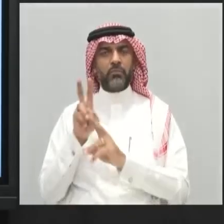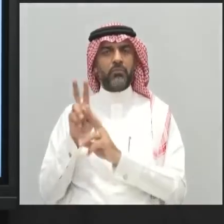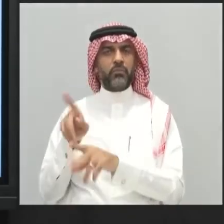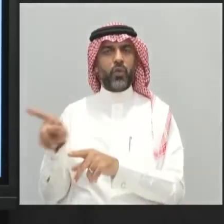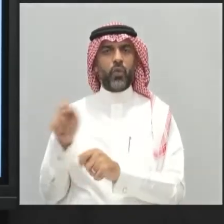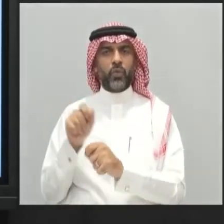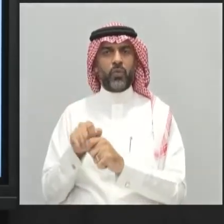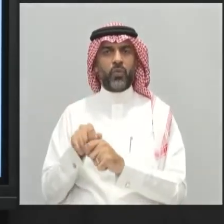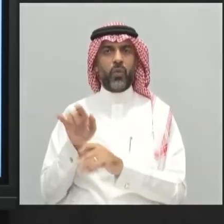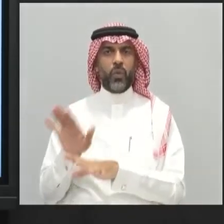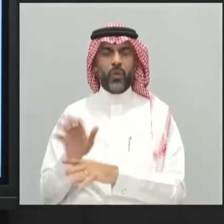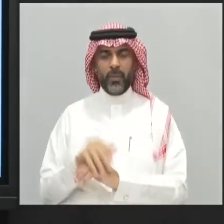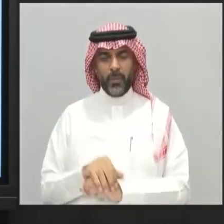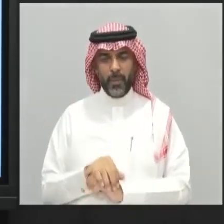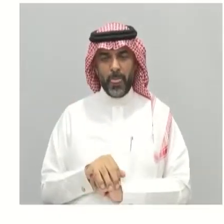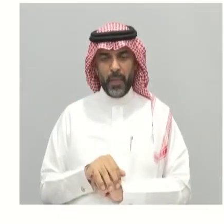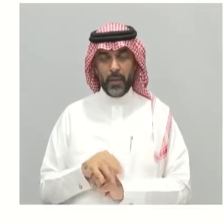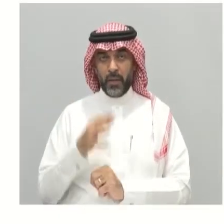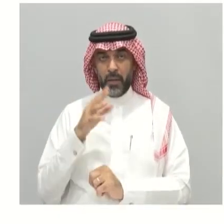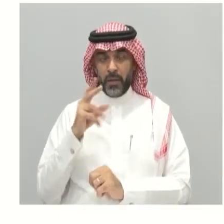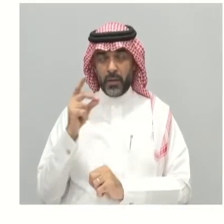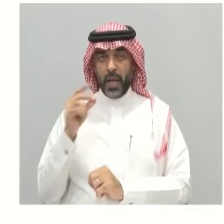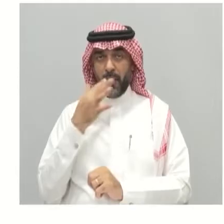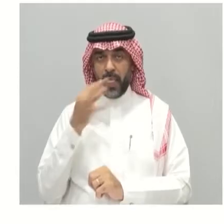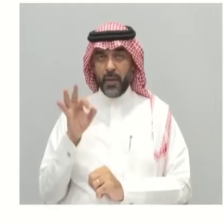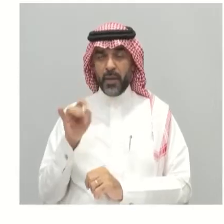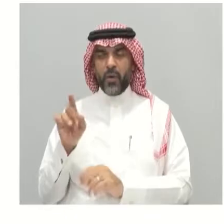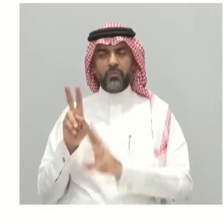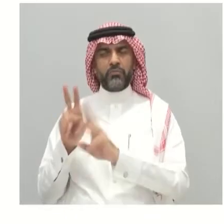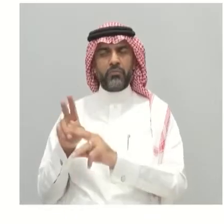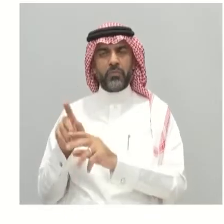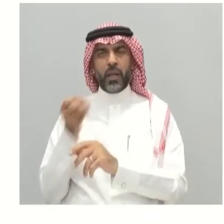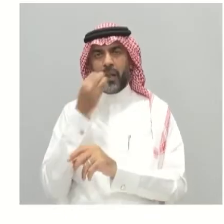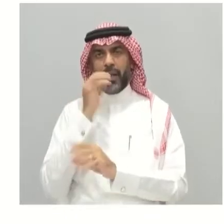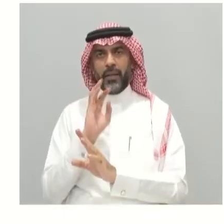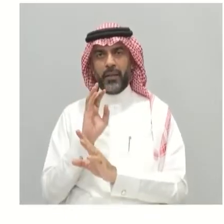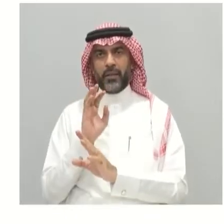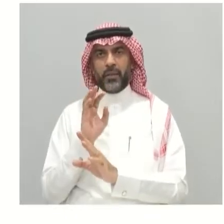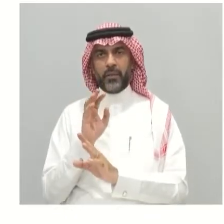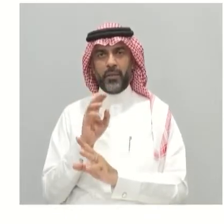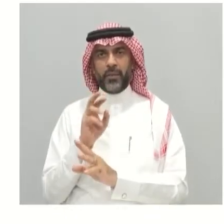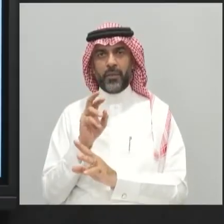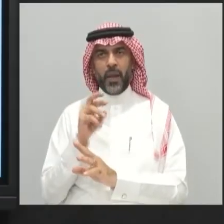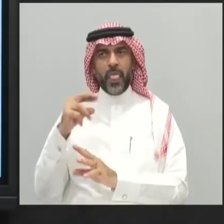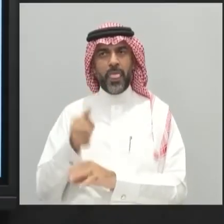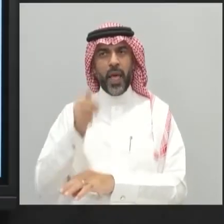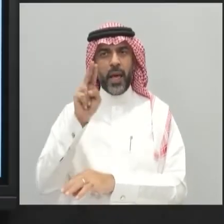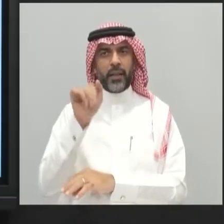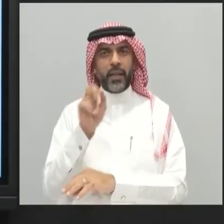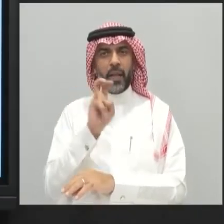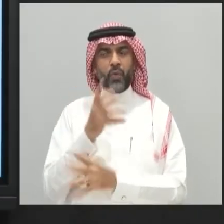ان معظم الطحالب الذهبيه ذاتيه ماذا التغذيه ماذا نقصد بتاثير التغذيه اي